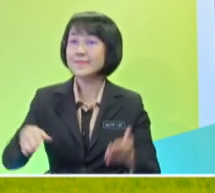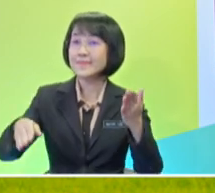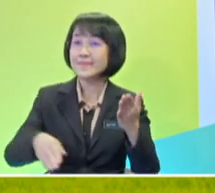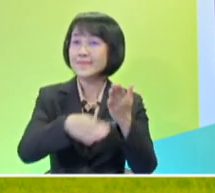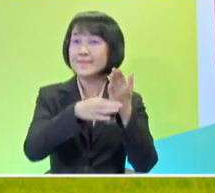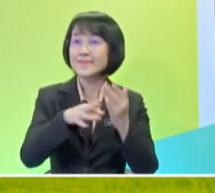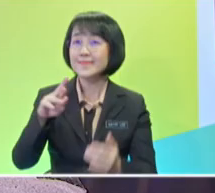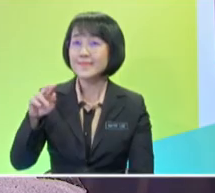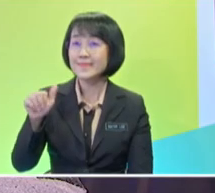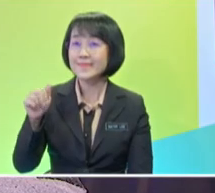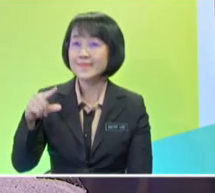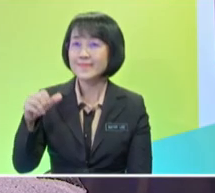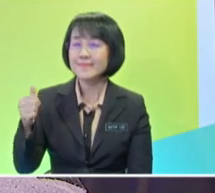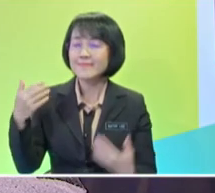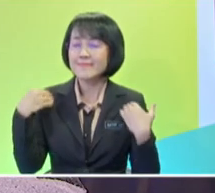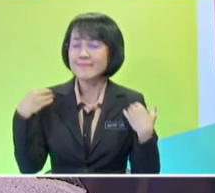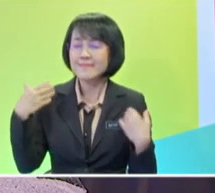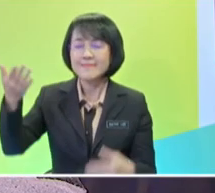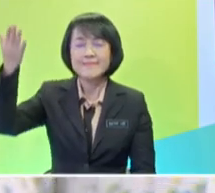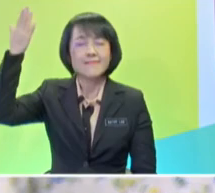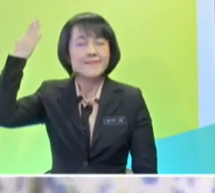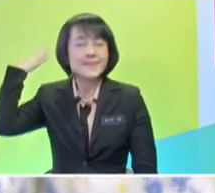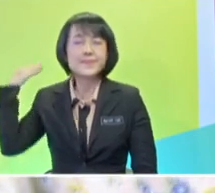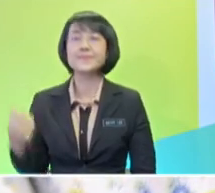dah wujud dari pada zaman Kesultanan